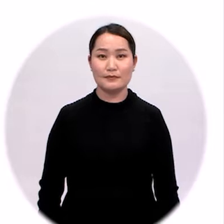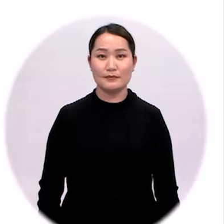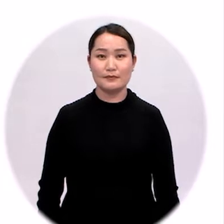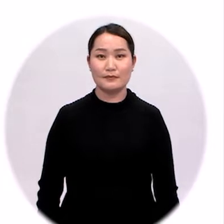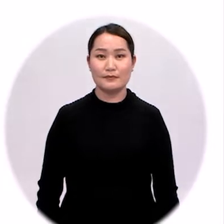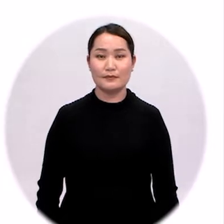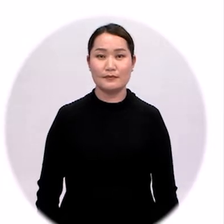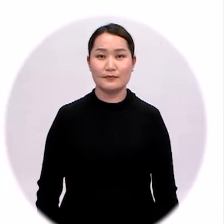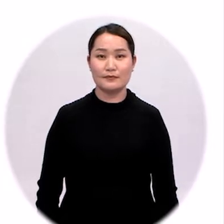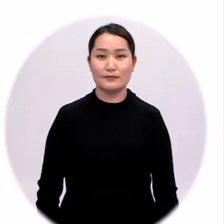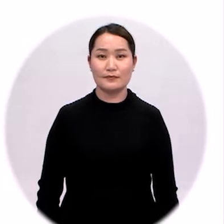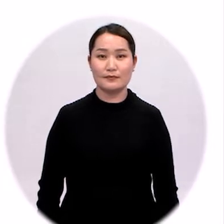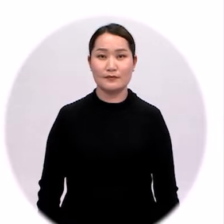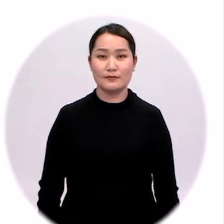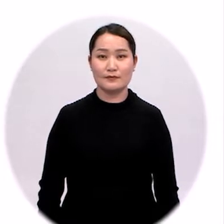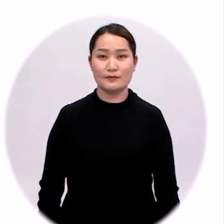Оо тийм.